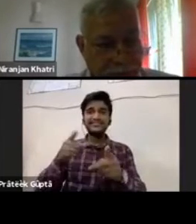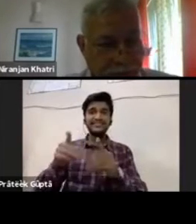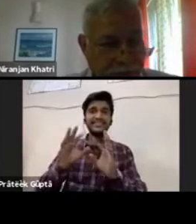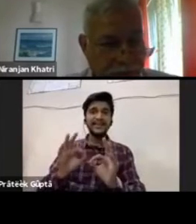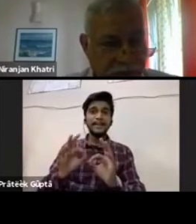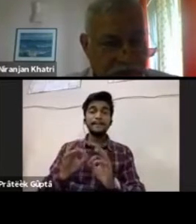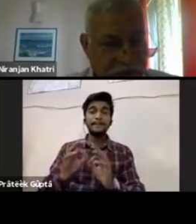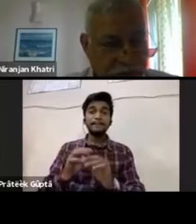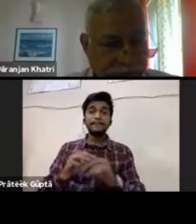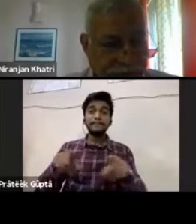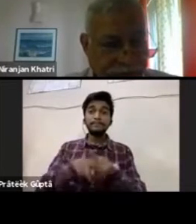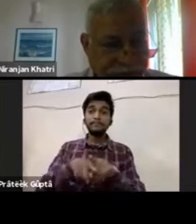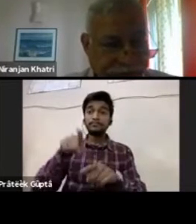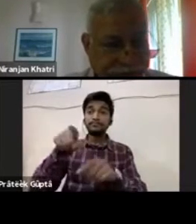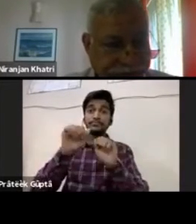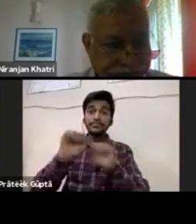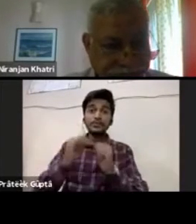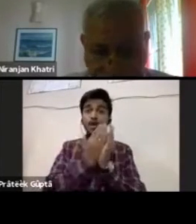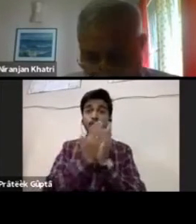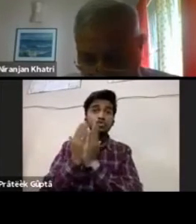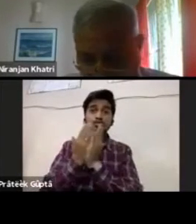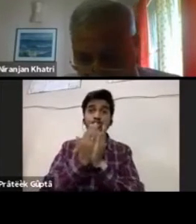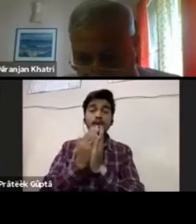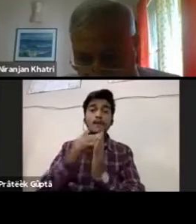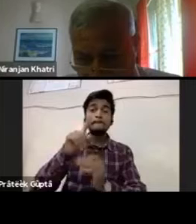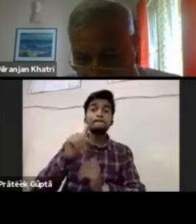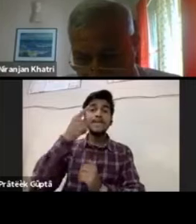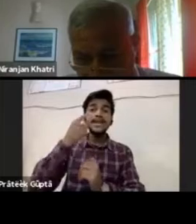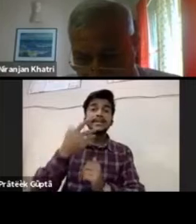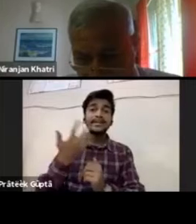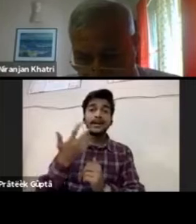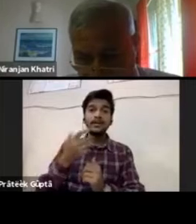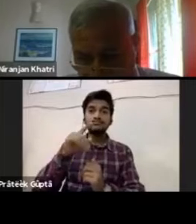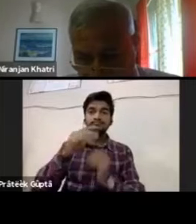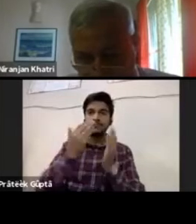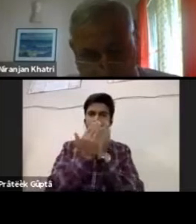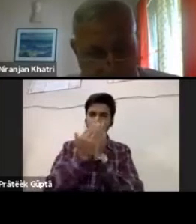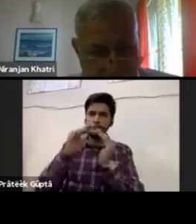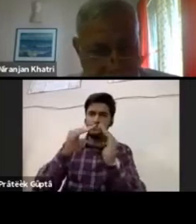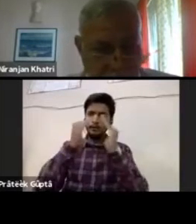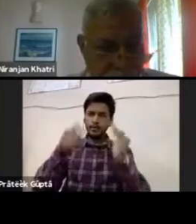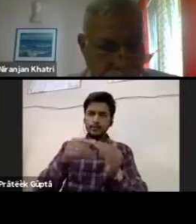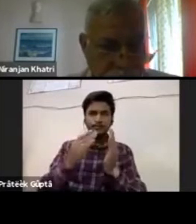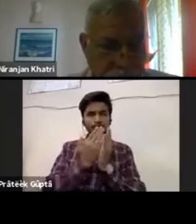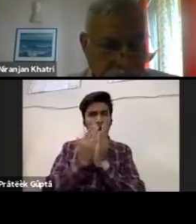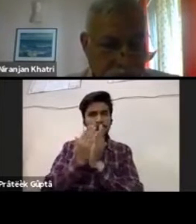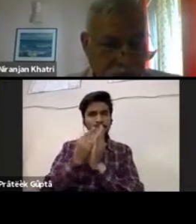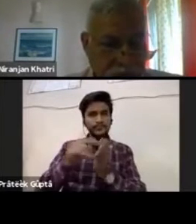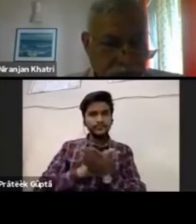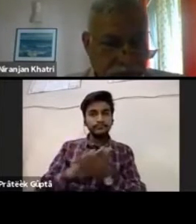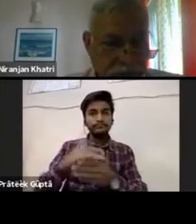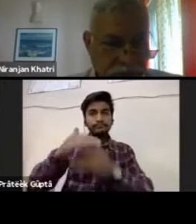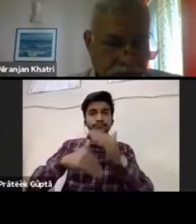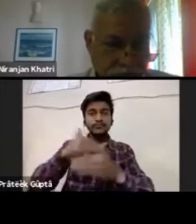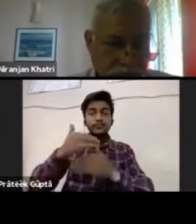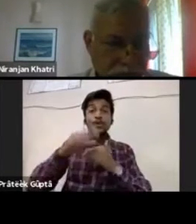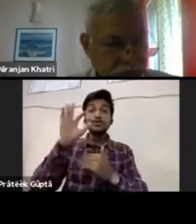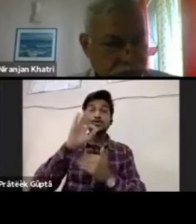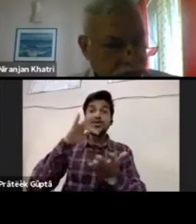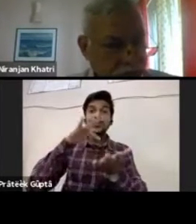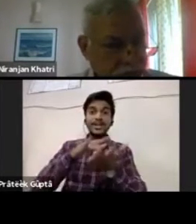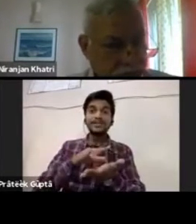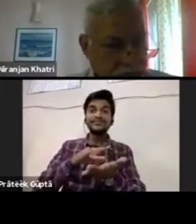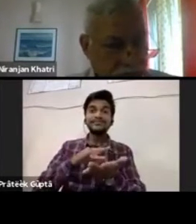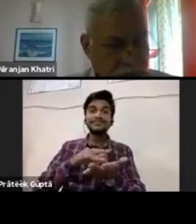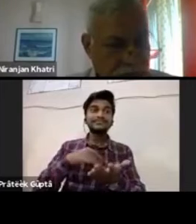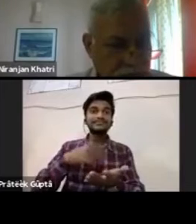मेरा स्कूलिंग पहले घर पे पढ़ाया गया, फिर स्कूल में डाला गया मेरे को। स्कूल में एक्चुअली जब डाला